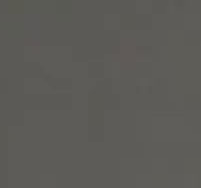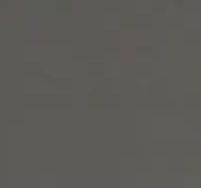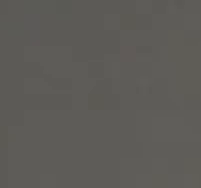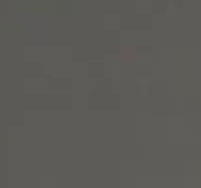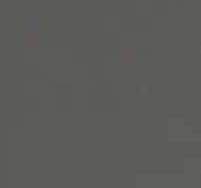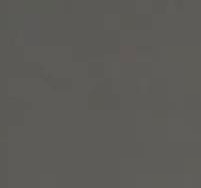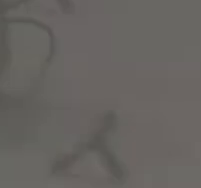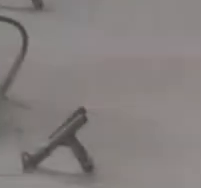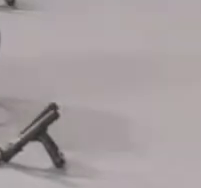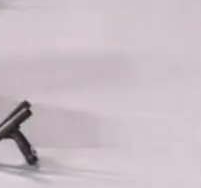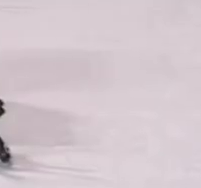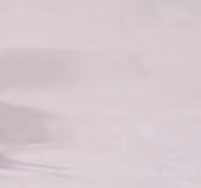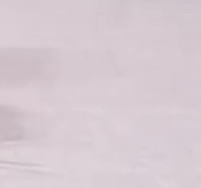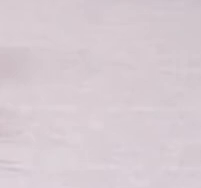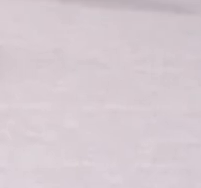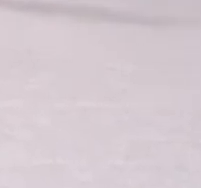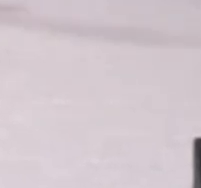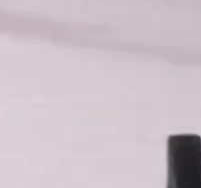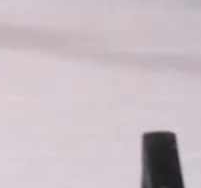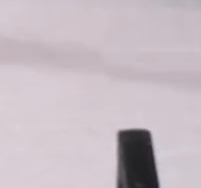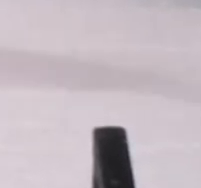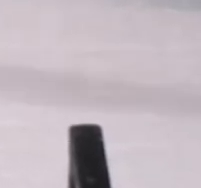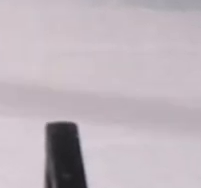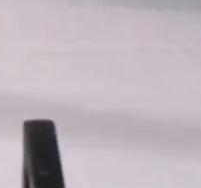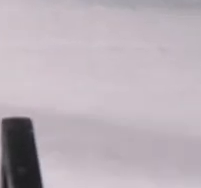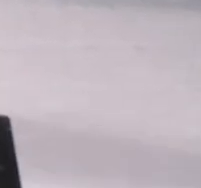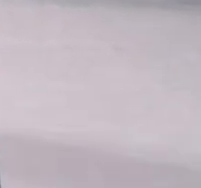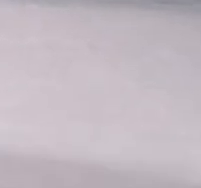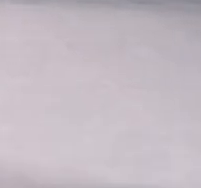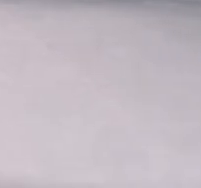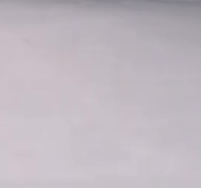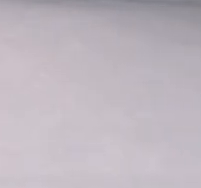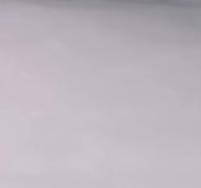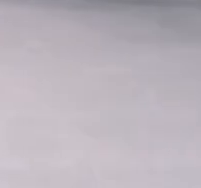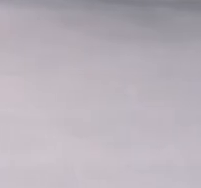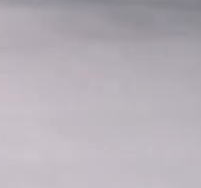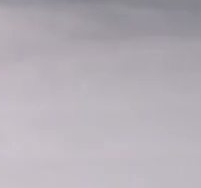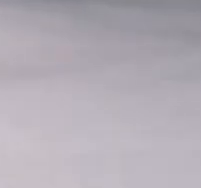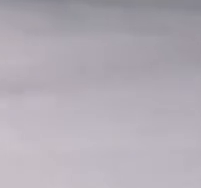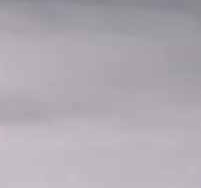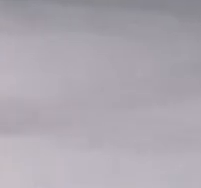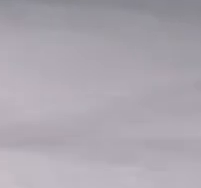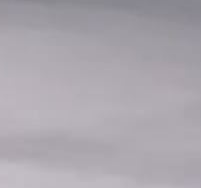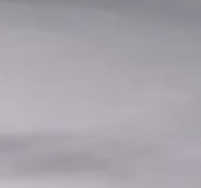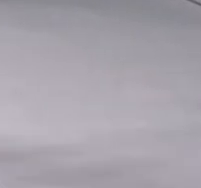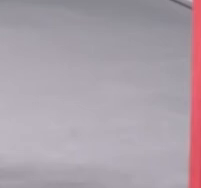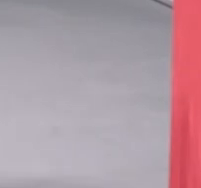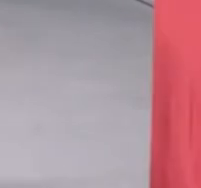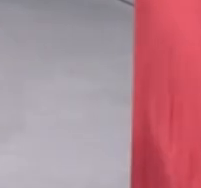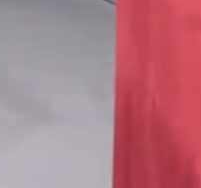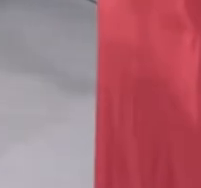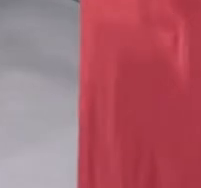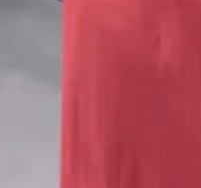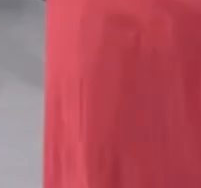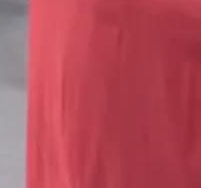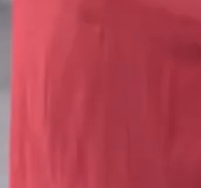Viladomat, David Araujo Moro, Aitor Casas Martín,